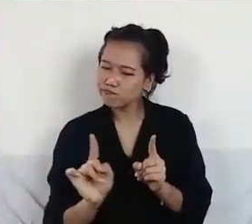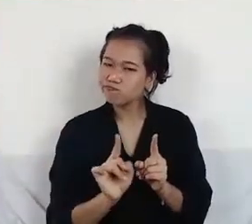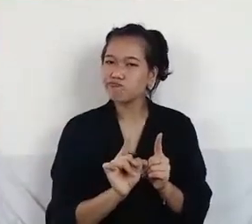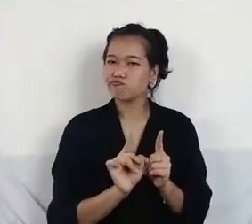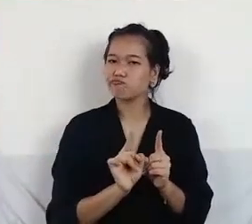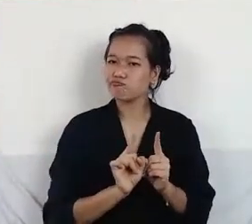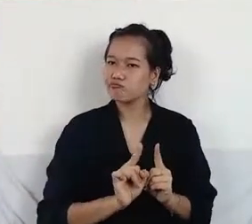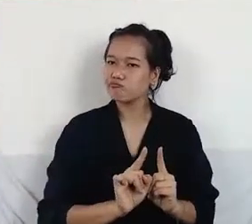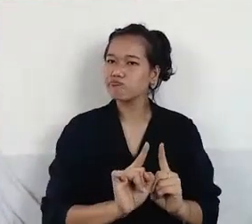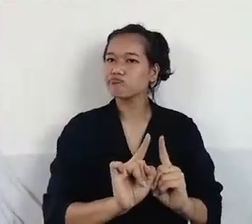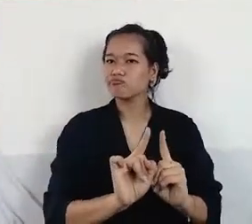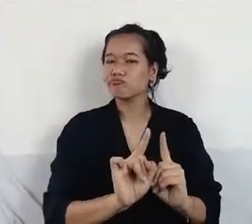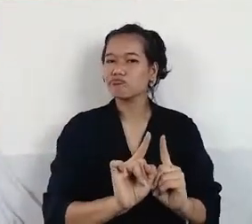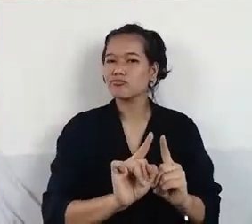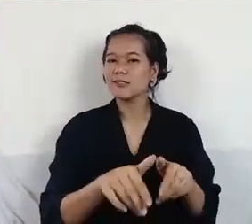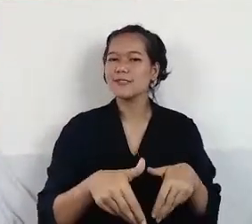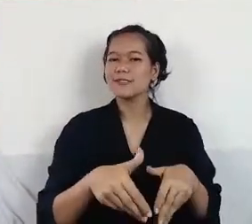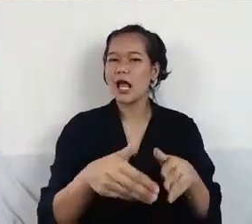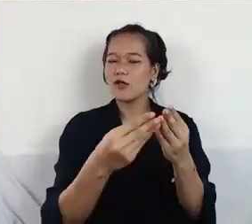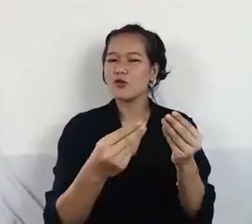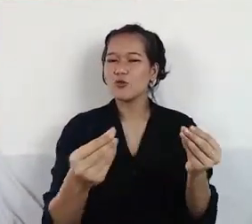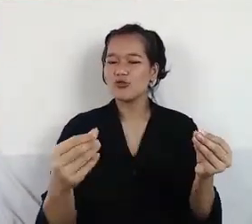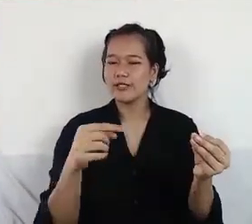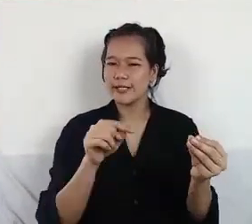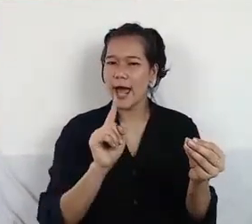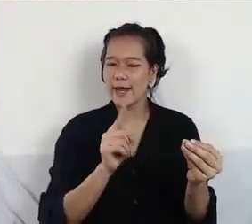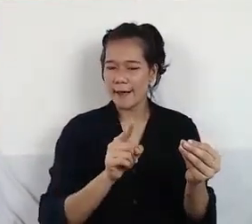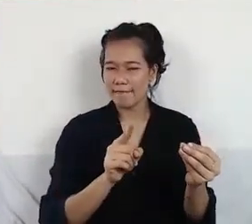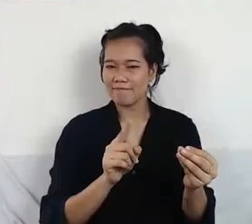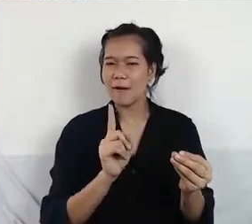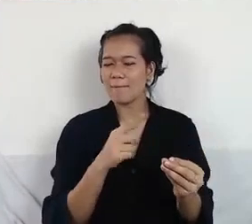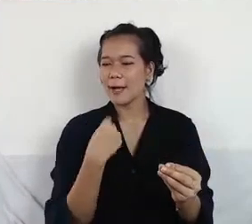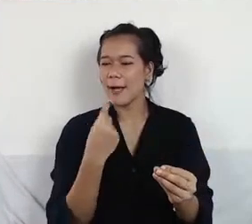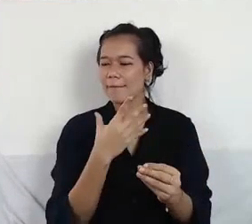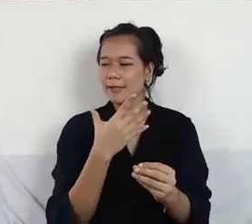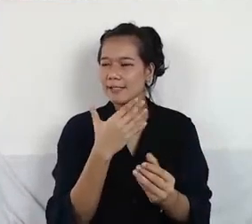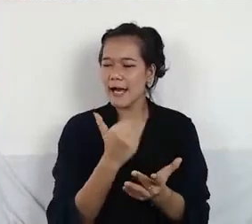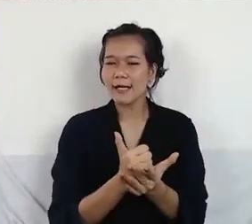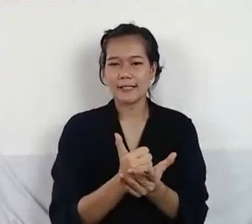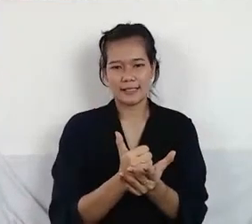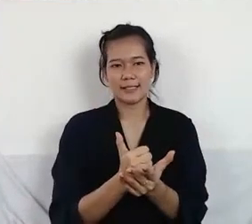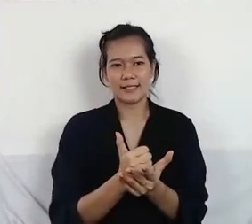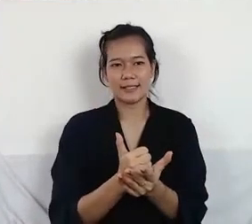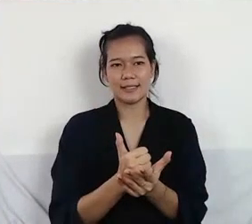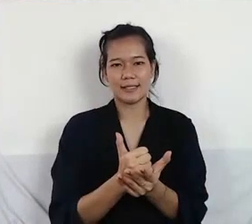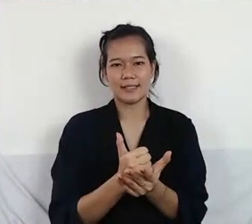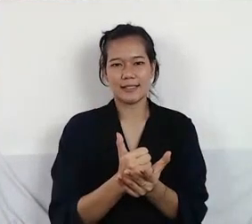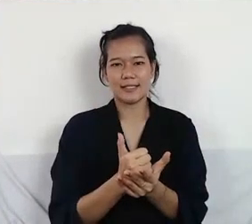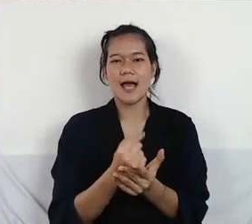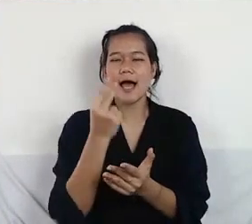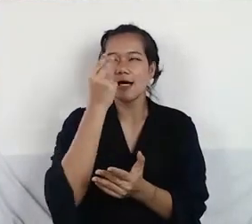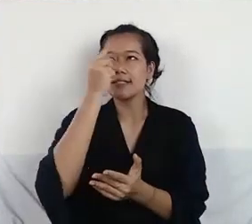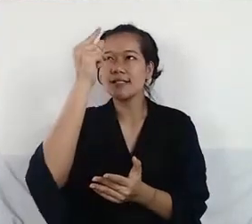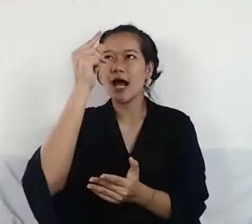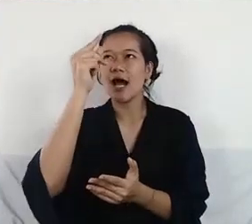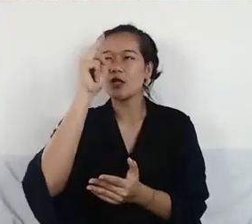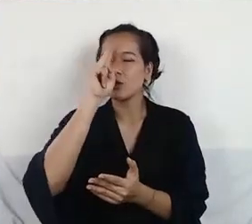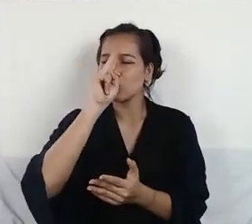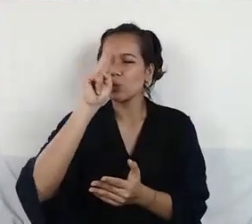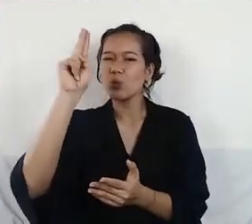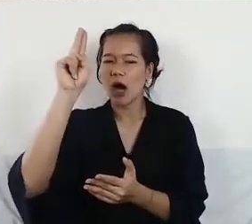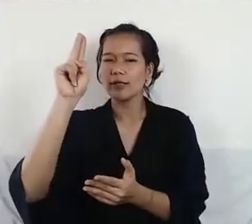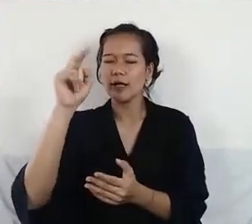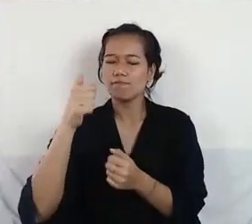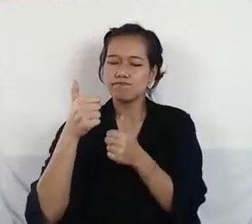kami kepada jalan keluar. Sebab kami yakin bahwa rancangan-Mu adalah rancangan damai sejahtera bagi setiap